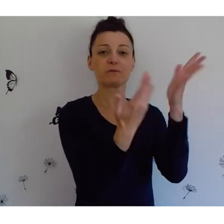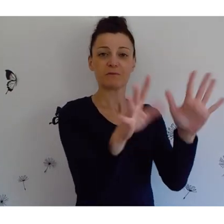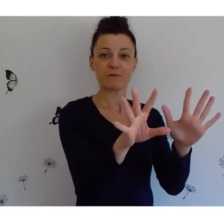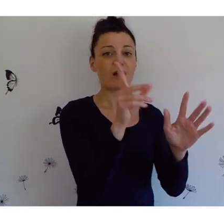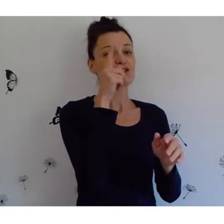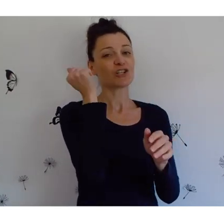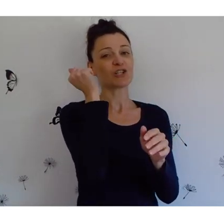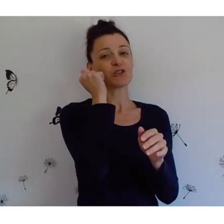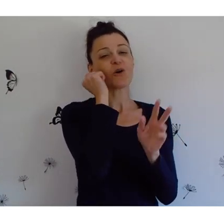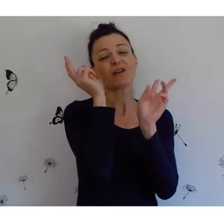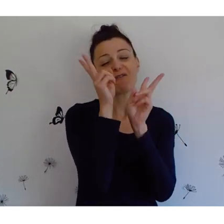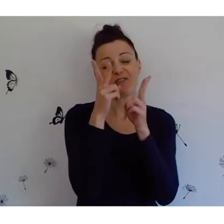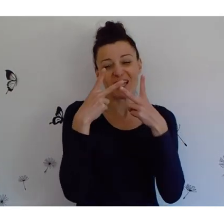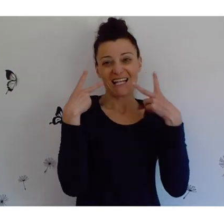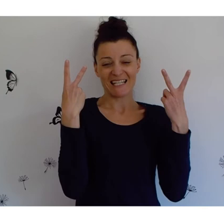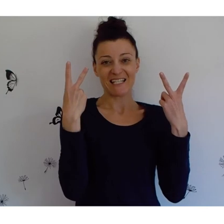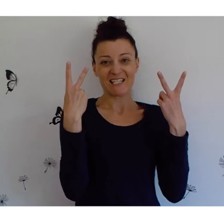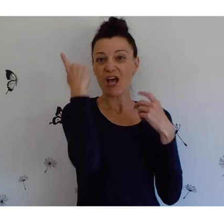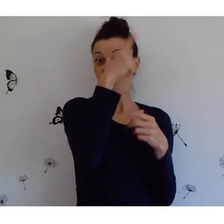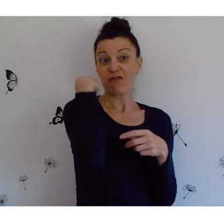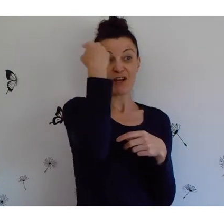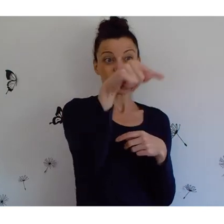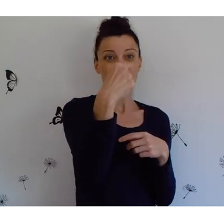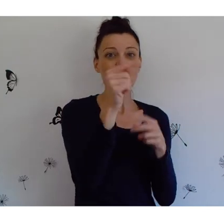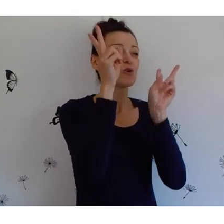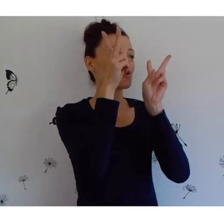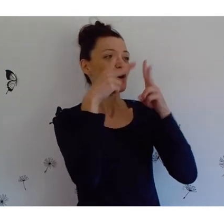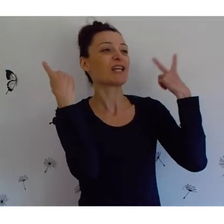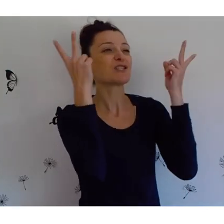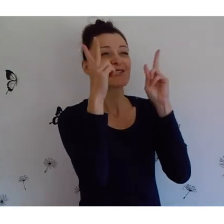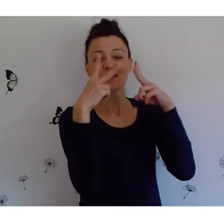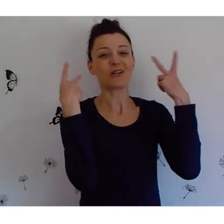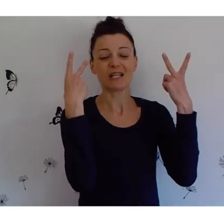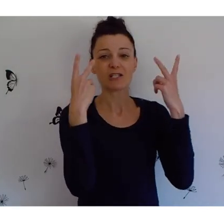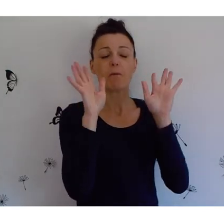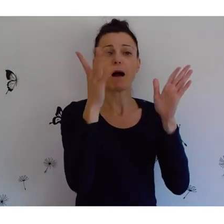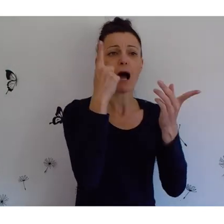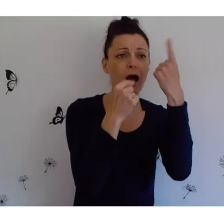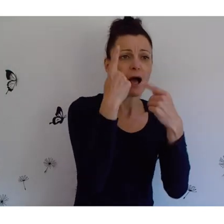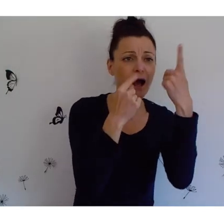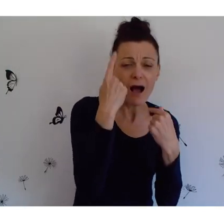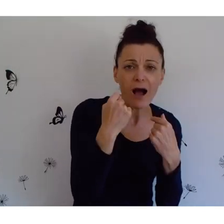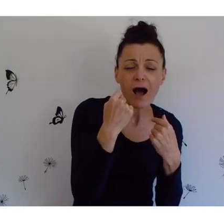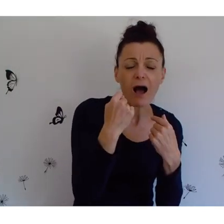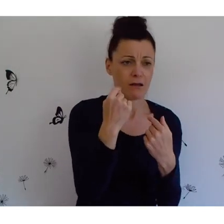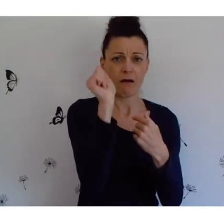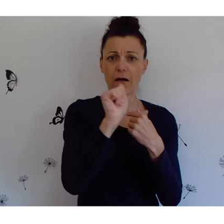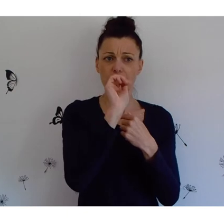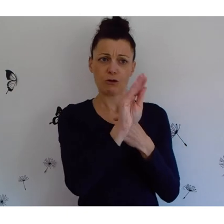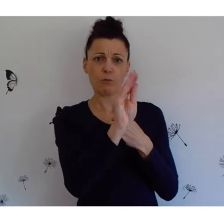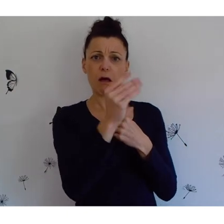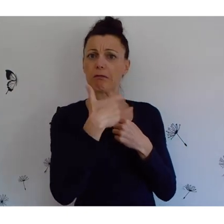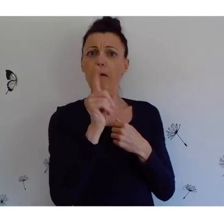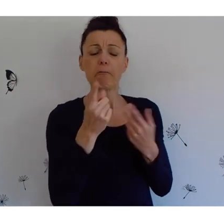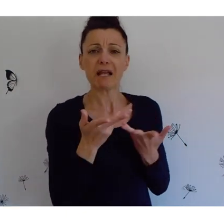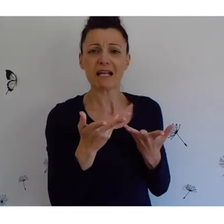furono contenti. Le loro facce erano tutte un sorriso. «Perché piangete?» domandò lei. E